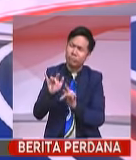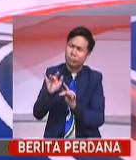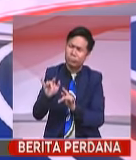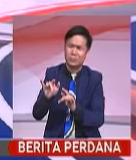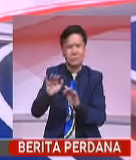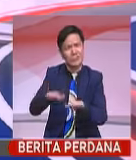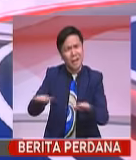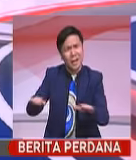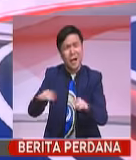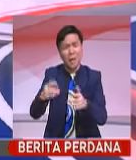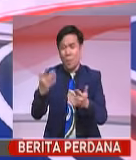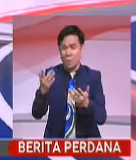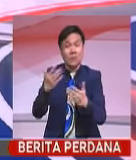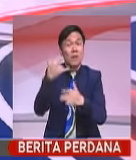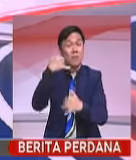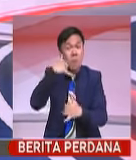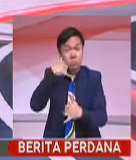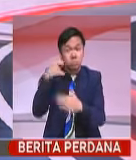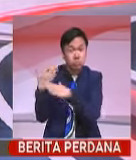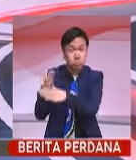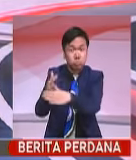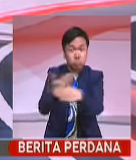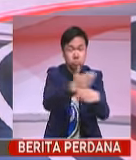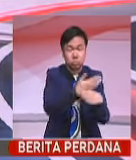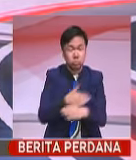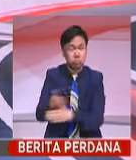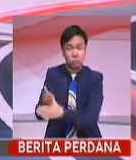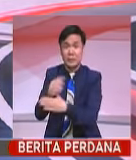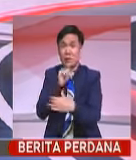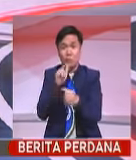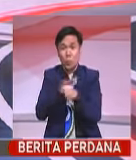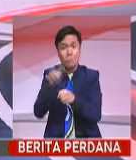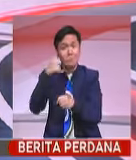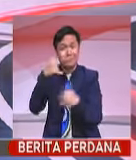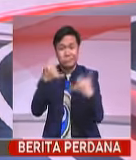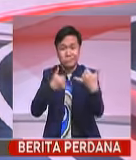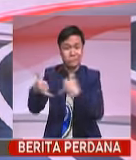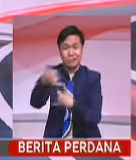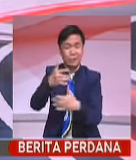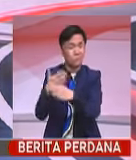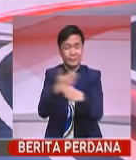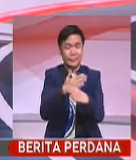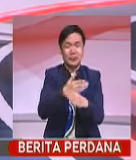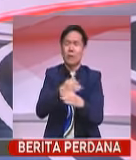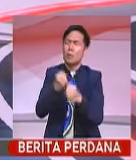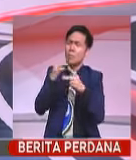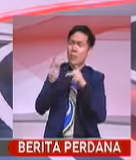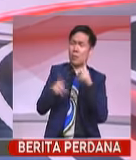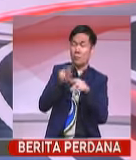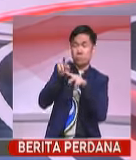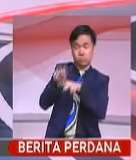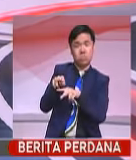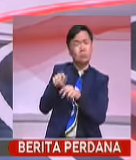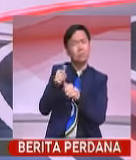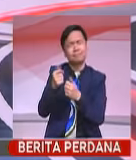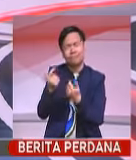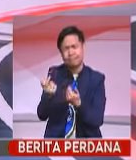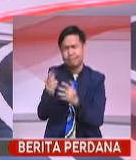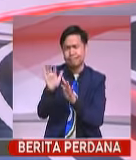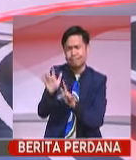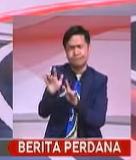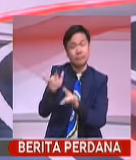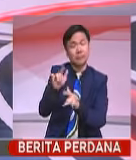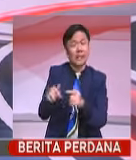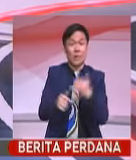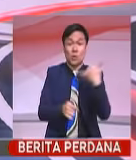mengikuti pengajaran dan pembelajaran di rumah PDPR mendapat perhatian pelbagai pihak. Sumbangan 2 buah telefon pintar baharu